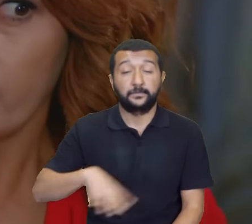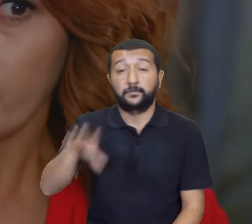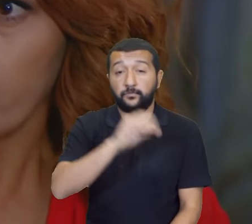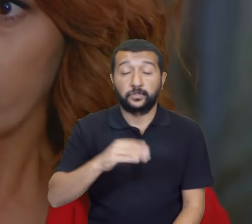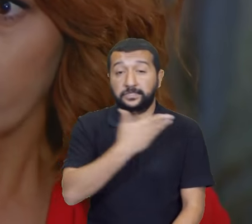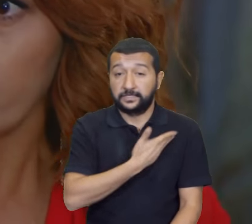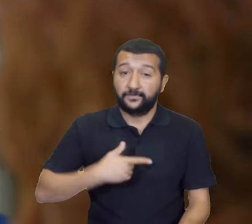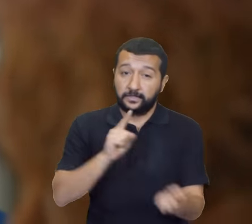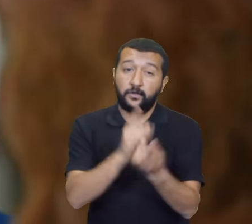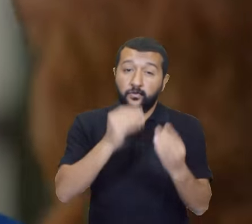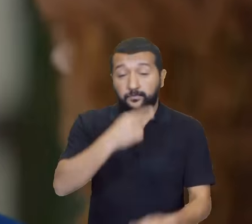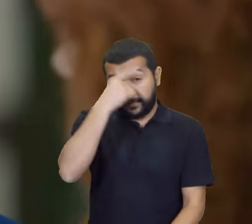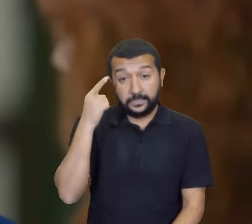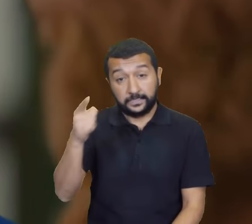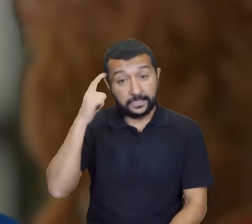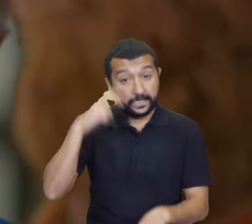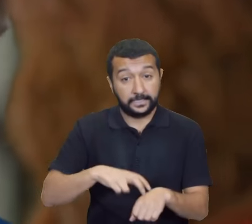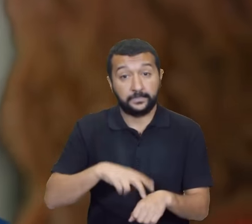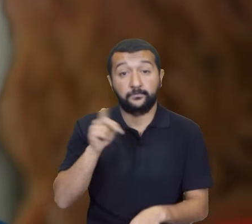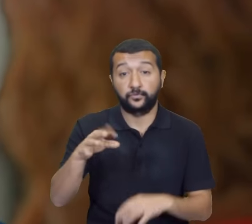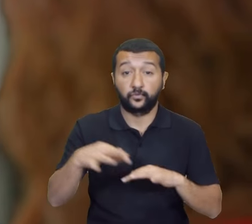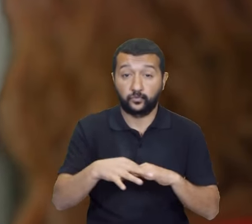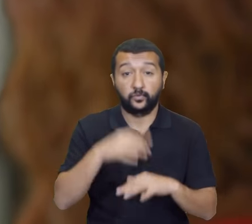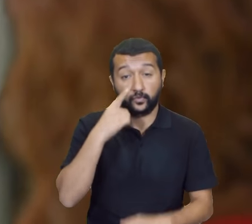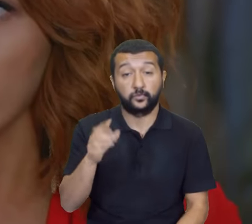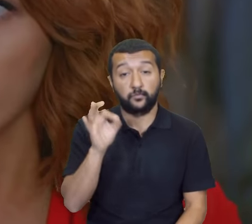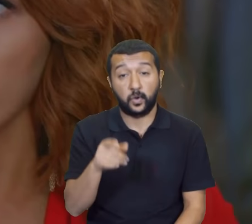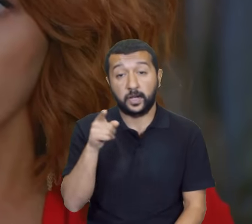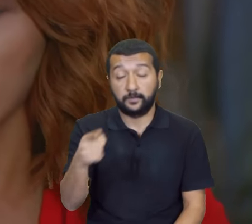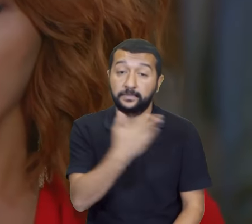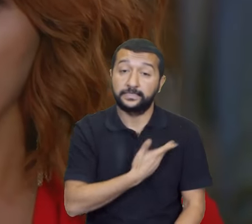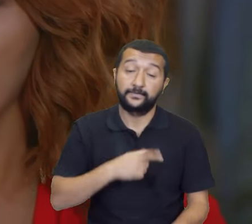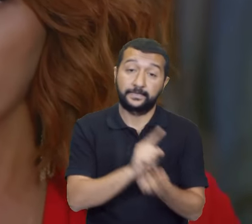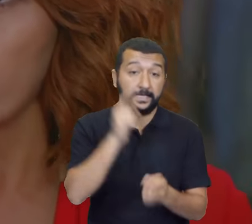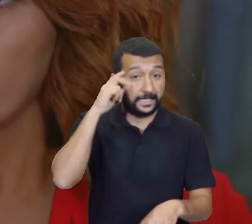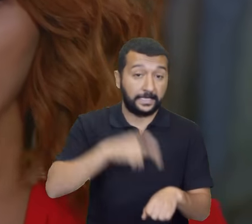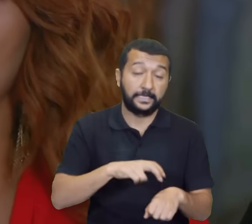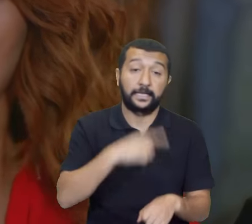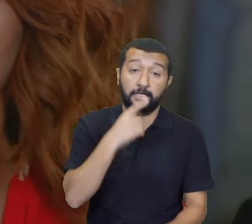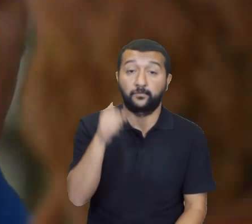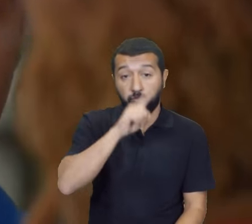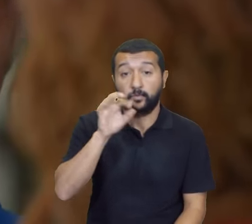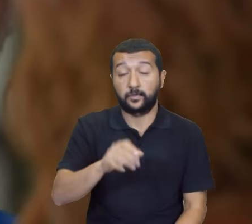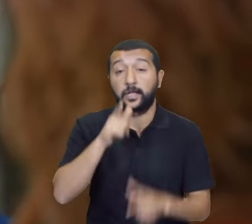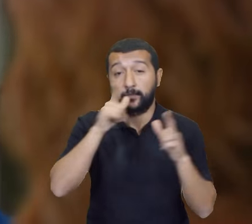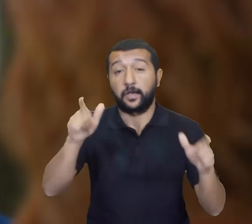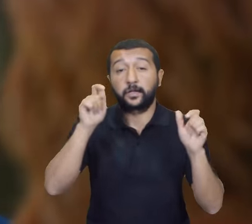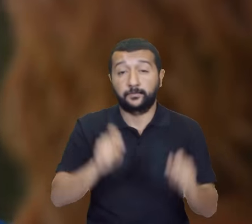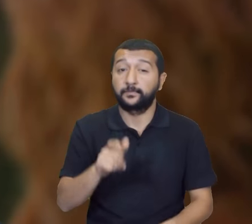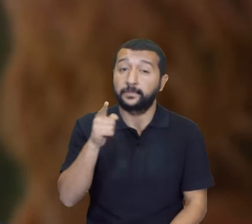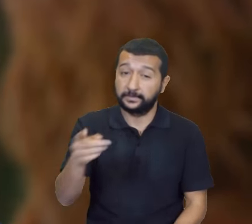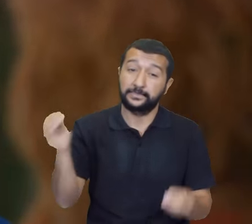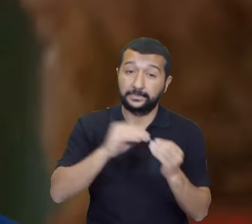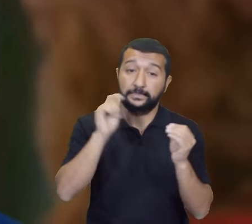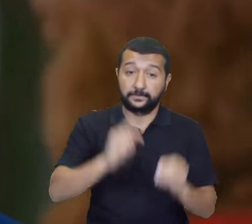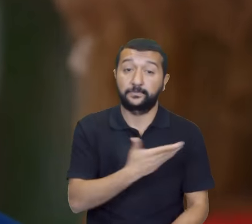bütün sevenler kavuşsun. Belki dedim hatırlar, yüzüğü de görürse böyle bir sevdiğini hatırlar falan. Onun için böyle bağırıyorum falan ki bilensin